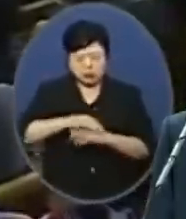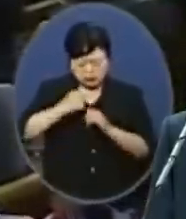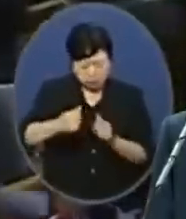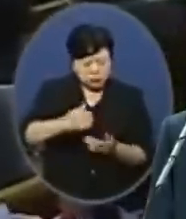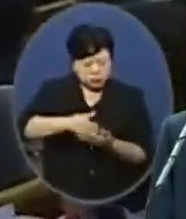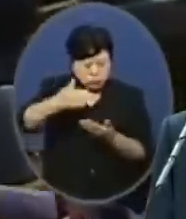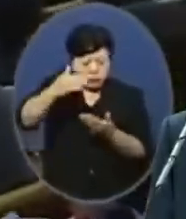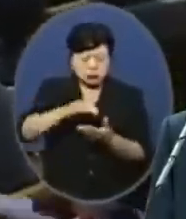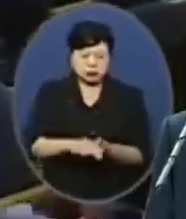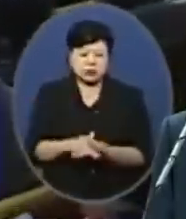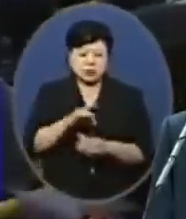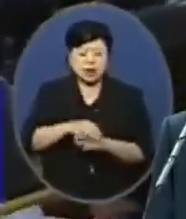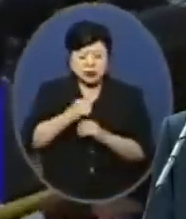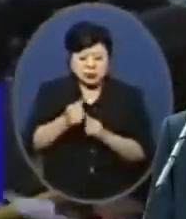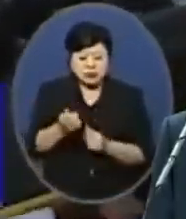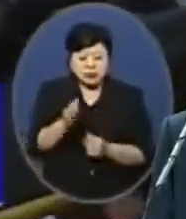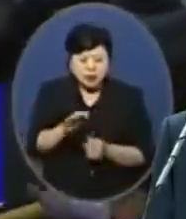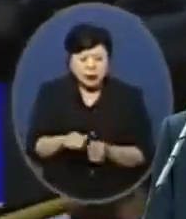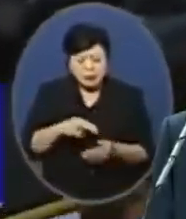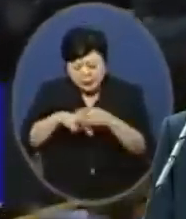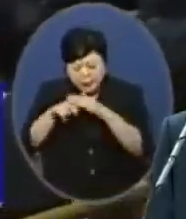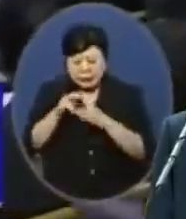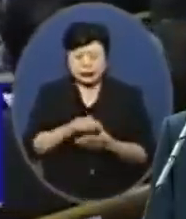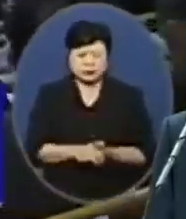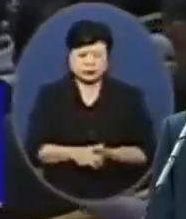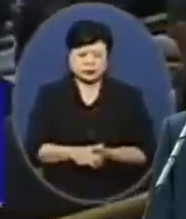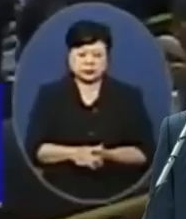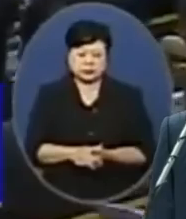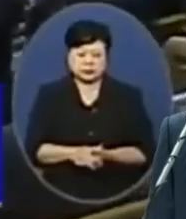됩니다. 성경에는 마귀를 대적하라 그러면 너희를 피하리라.